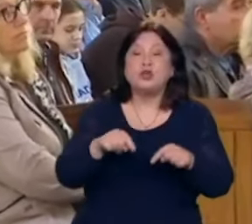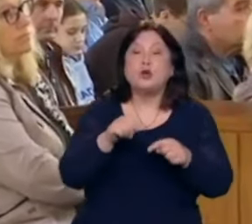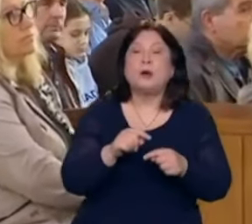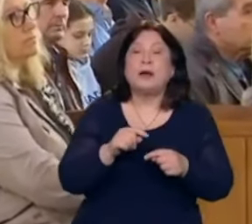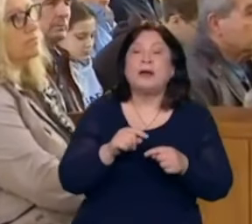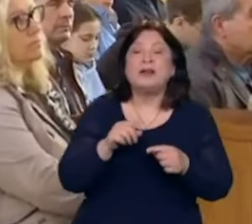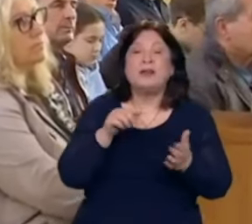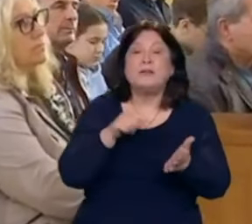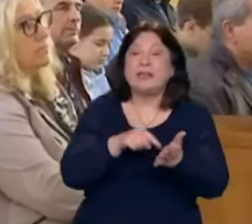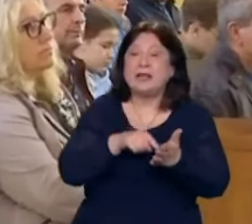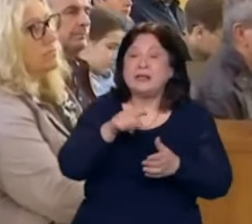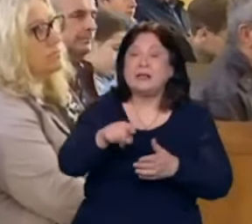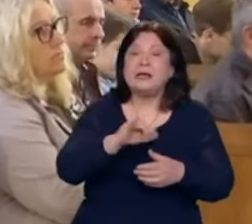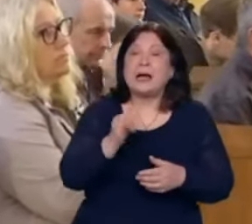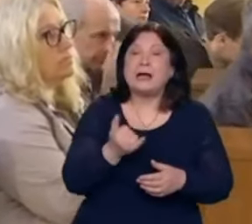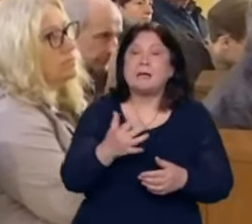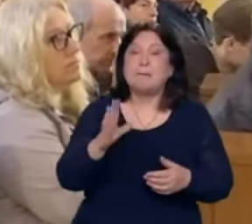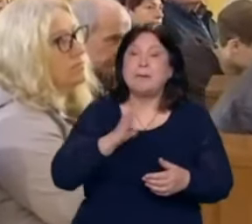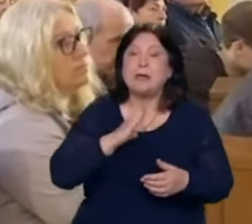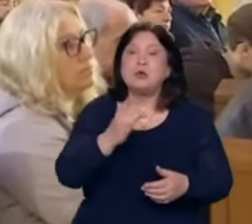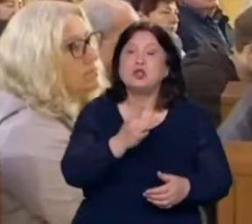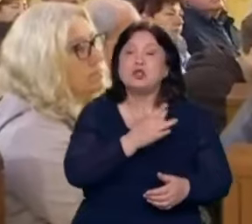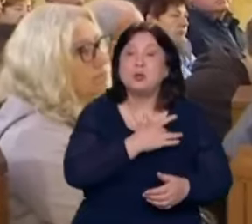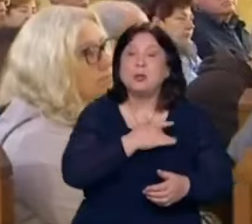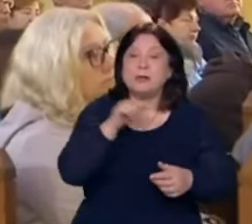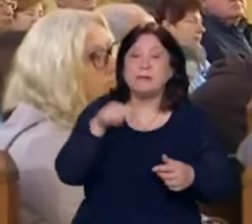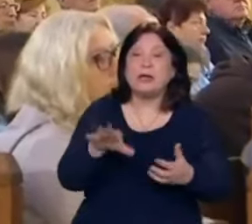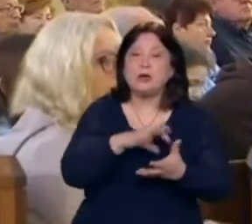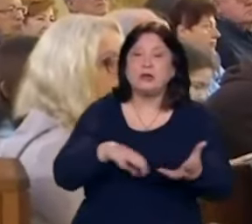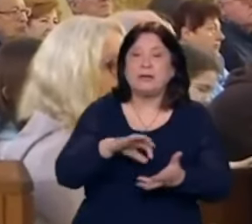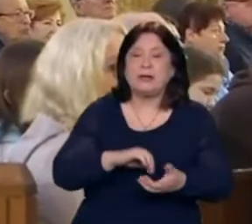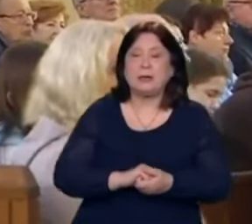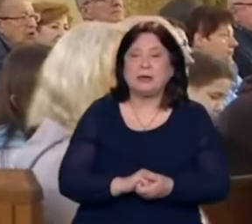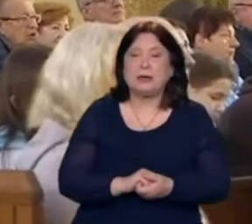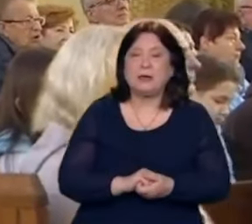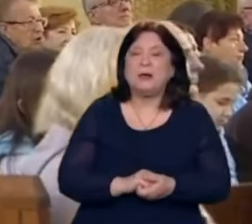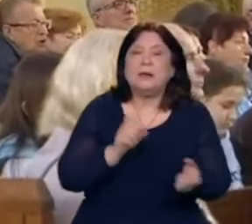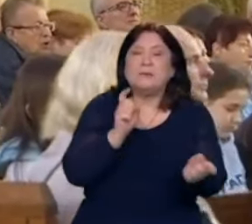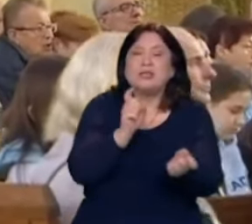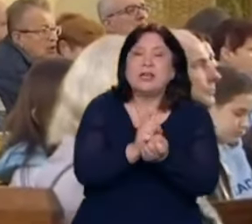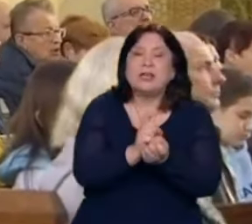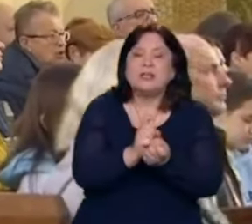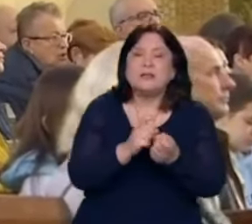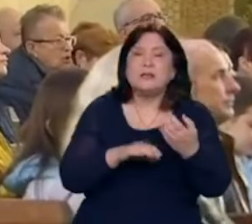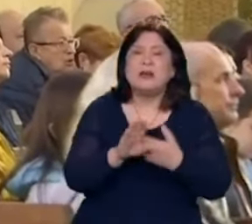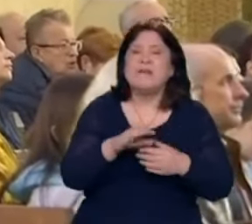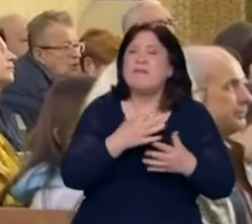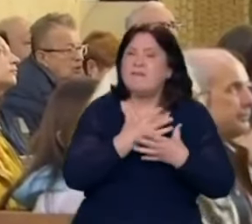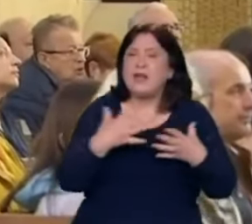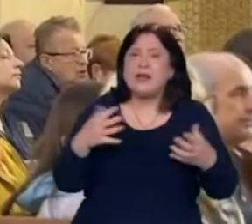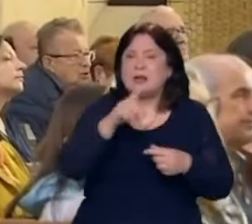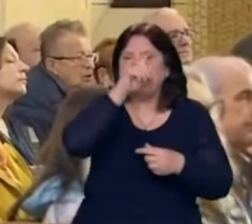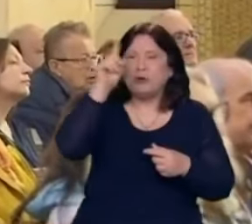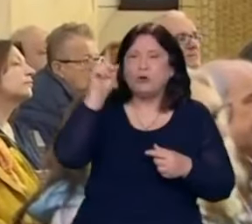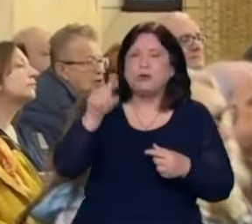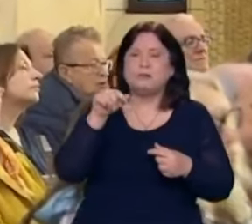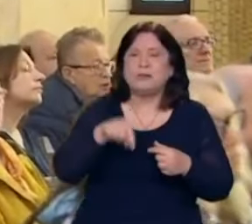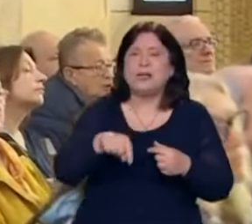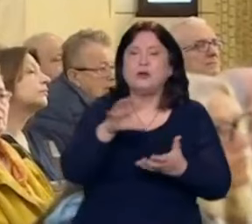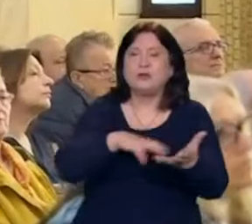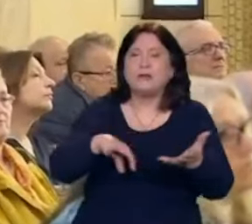się sumieniem tego świata przeciwstawiając się wielkim tego